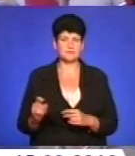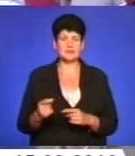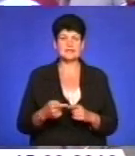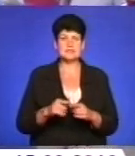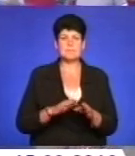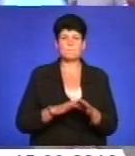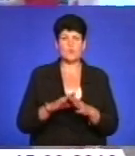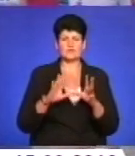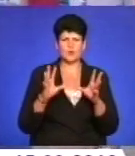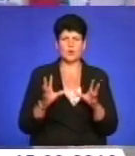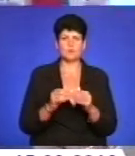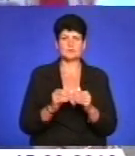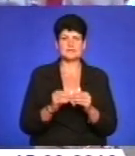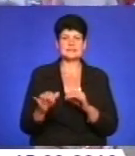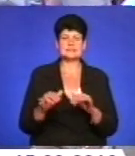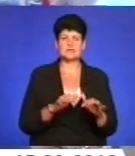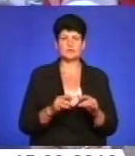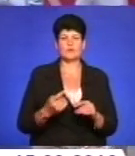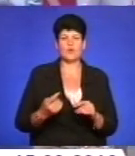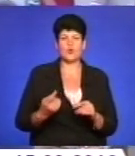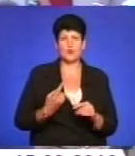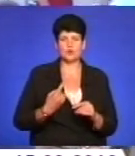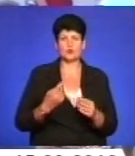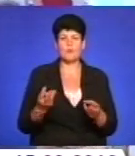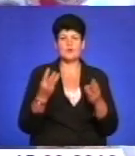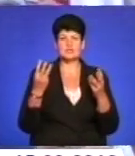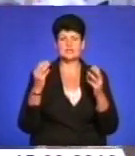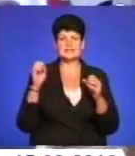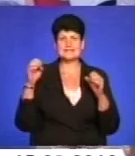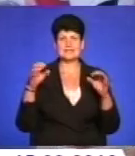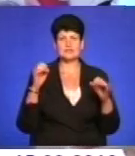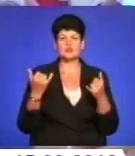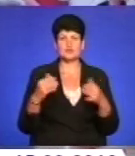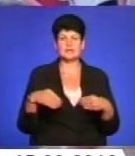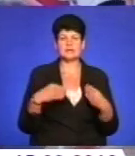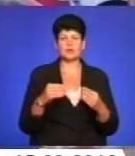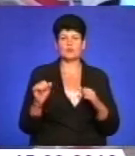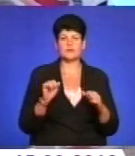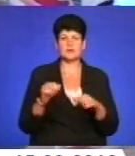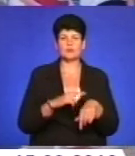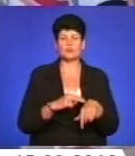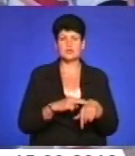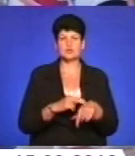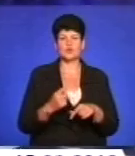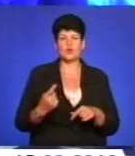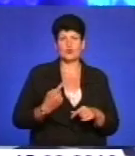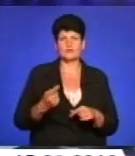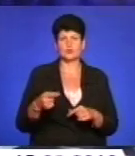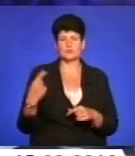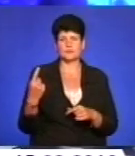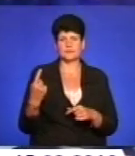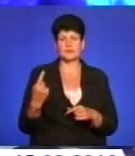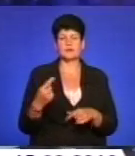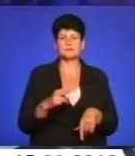повний комплекс засобів охоронно-пожежної сигналізації сьогодні надає управління поліції охорони в Тернопільській області.